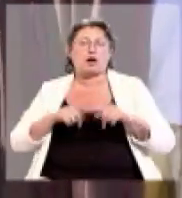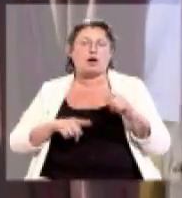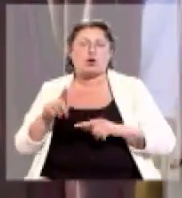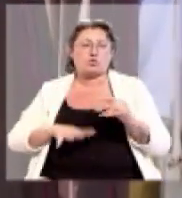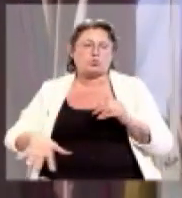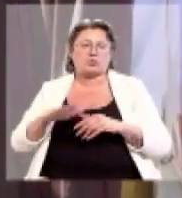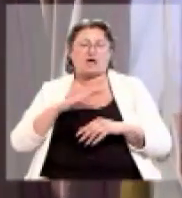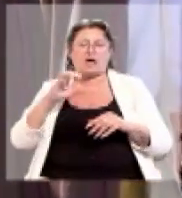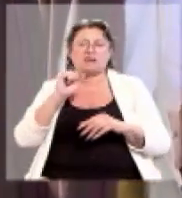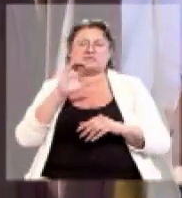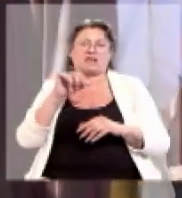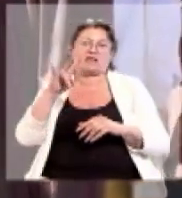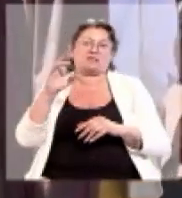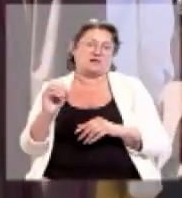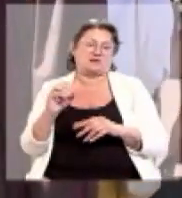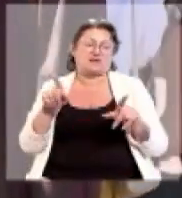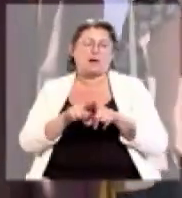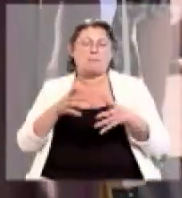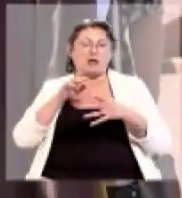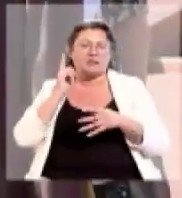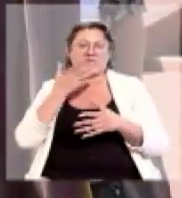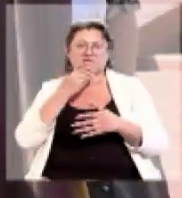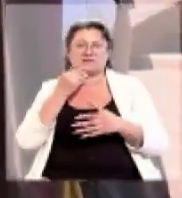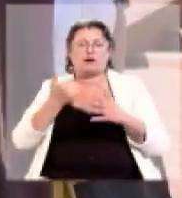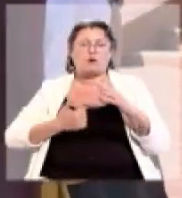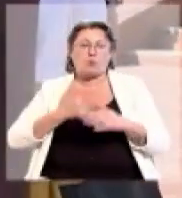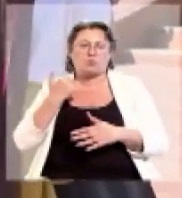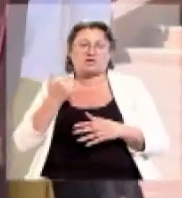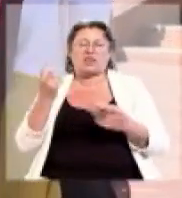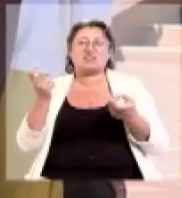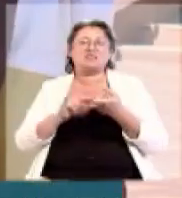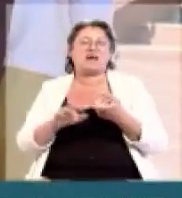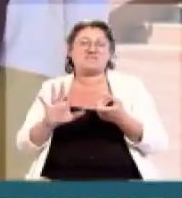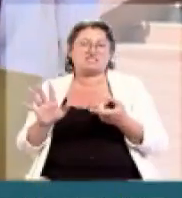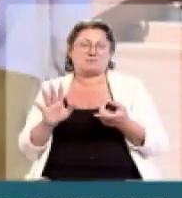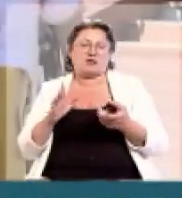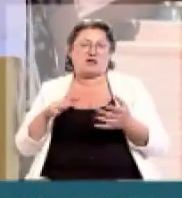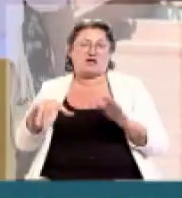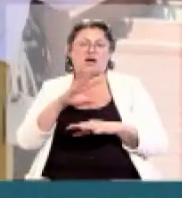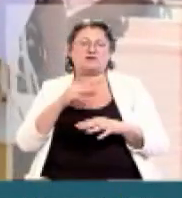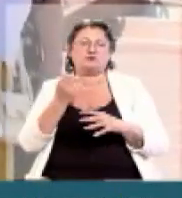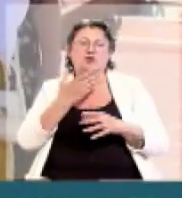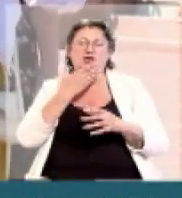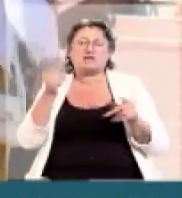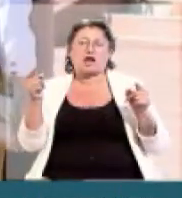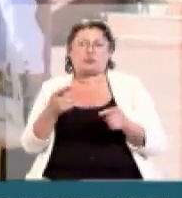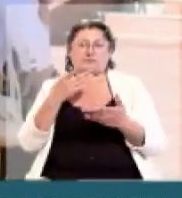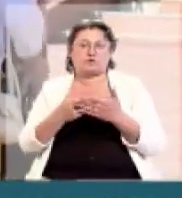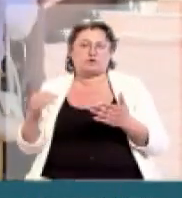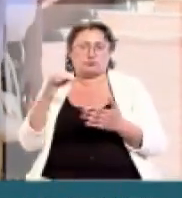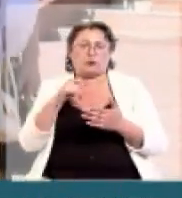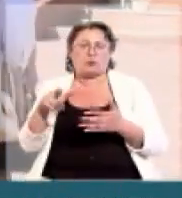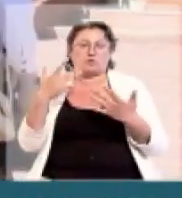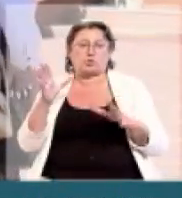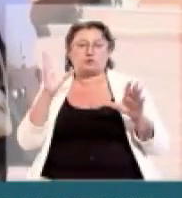родины, Астане. Такая молодая, красивая, гордая и независимая. За свою еще очень короткую историю